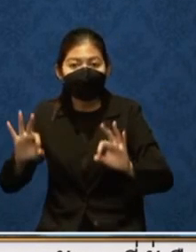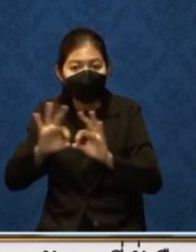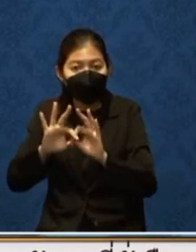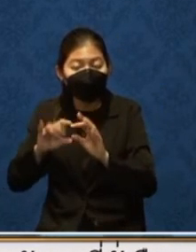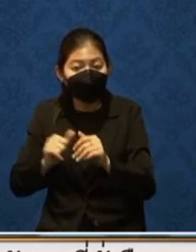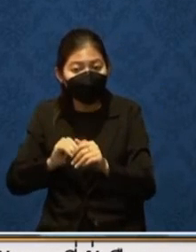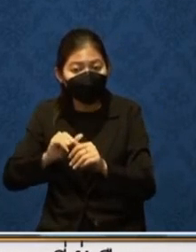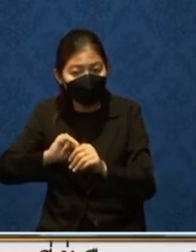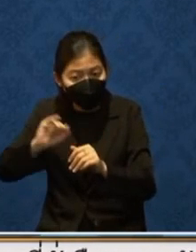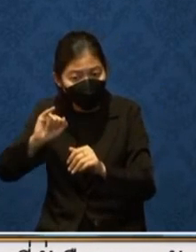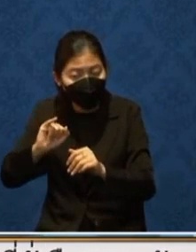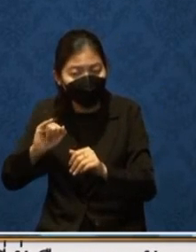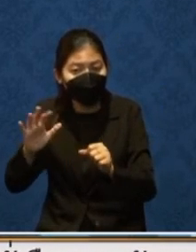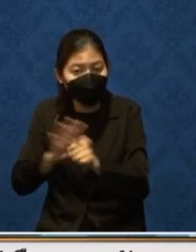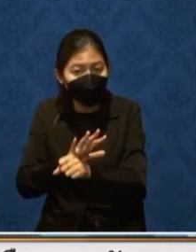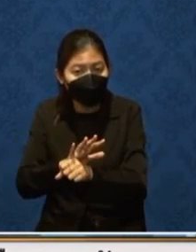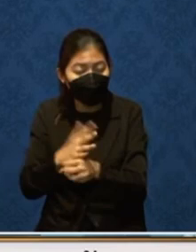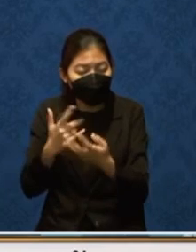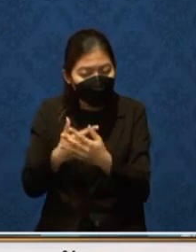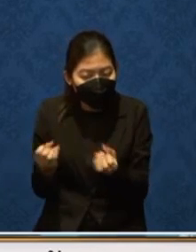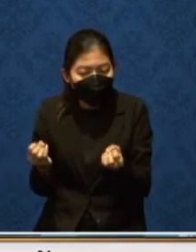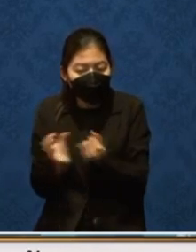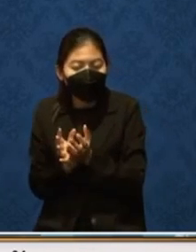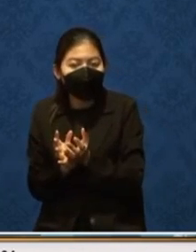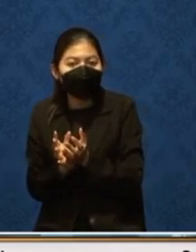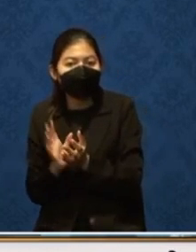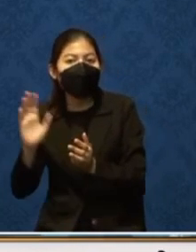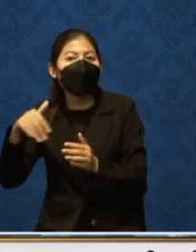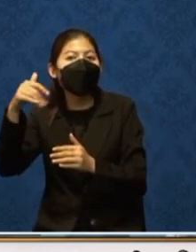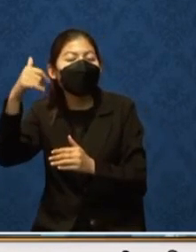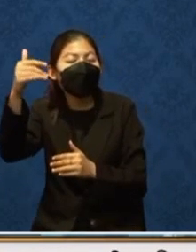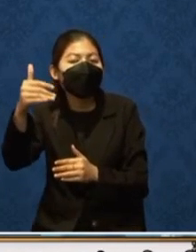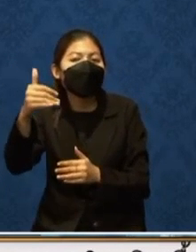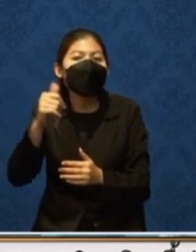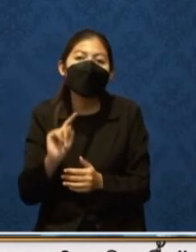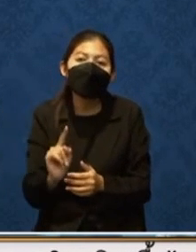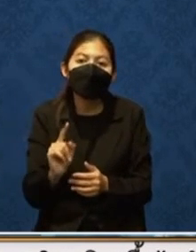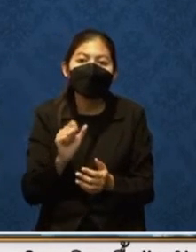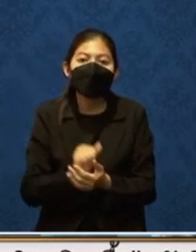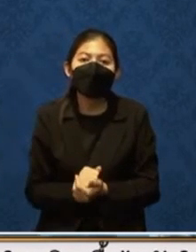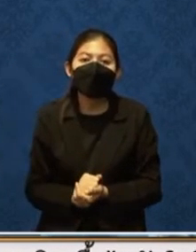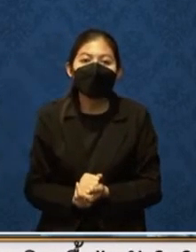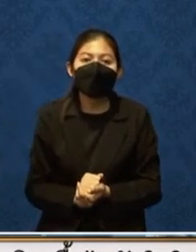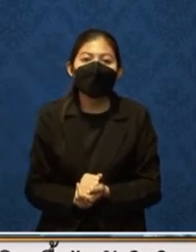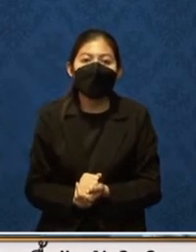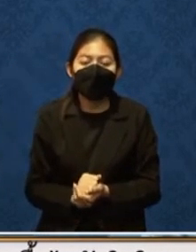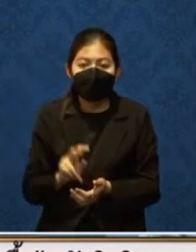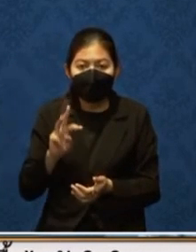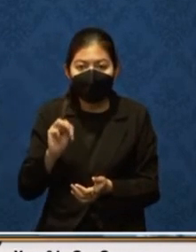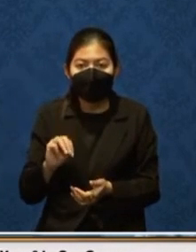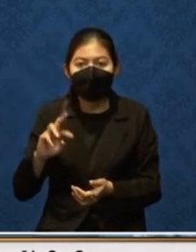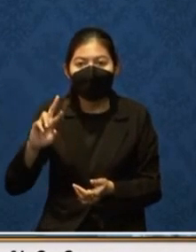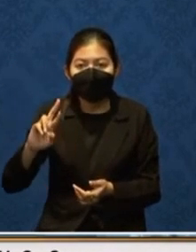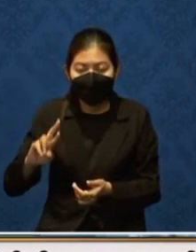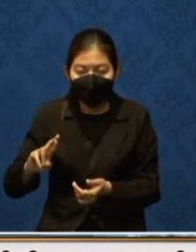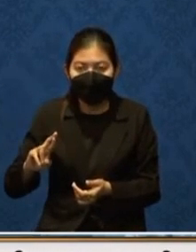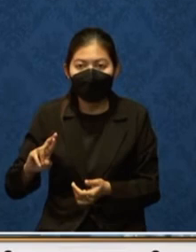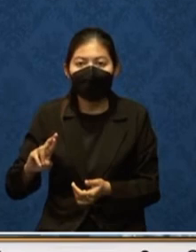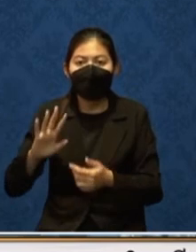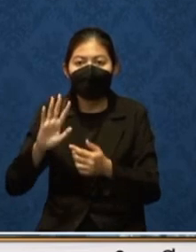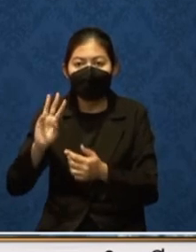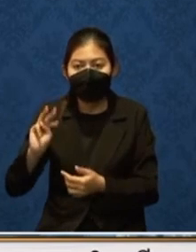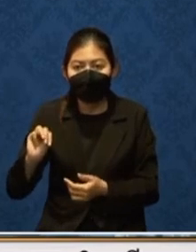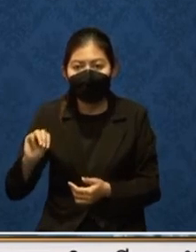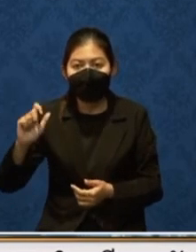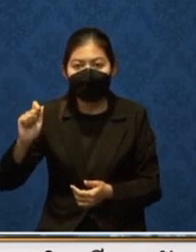ก้อนทใหญ่ที่สุดนะครับ ในเรื่ของโครงส้างพ้ฐานก็คงหนมไปพ้นสิ่งที่เรีกว่า MR Mapถประทานตามผมมานะครั